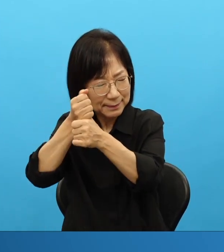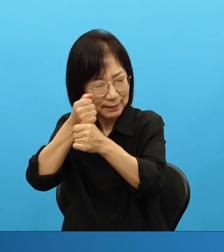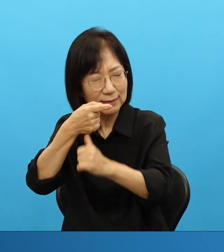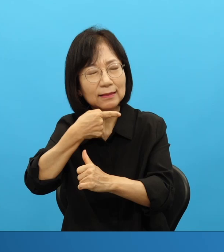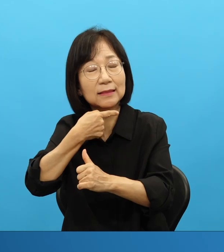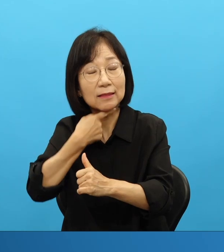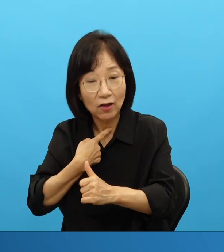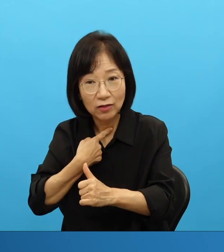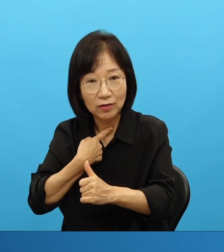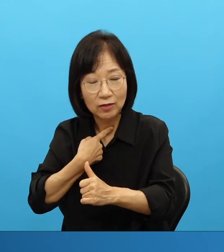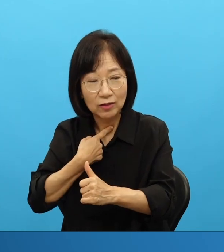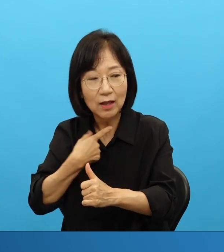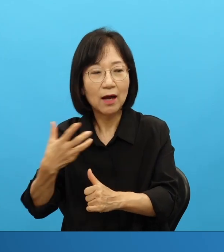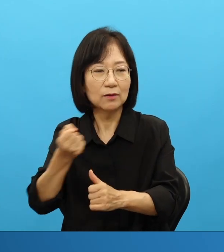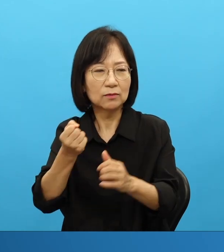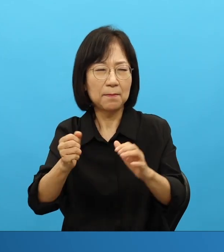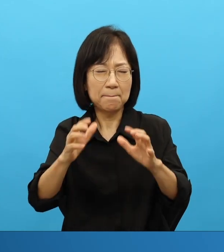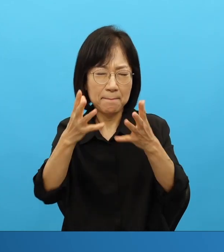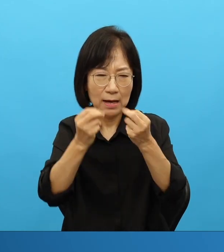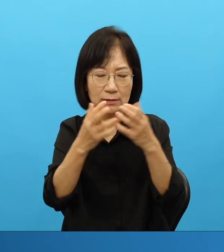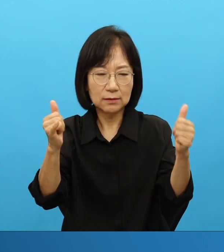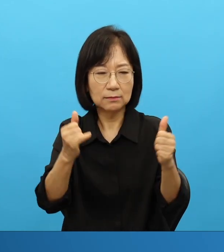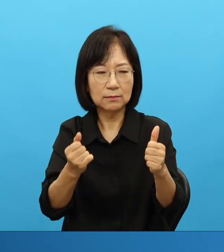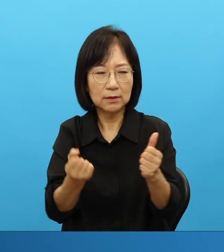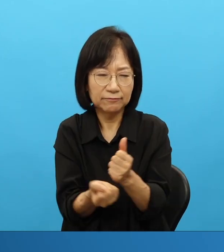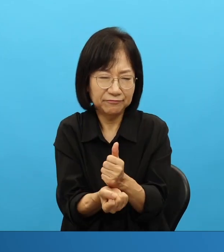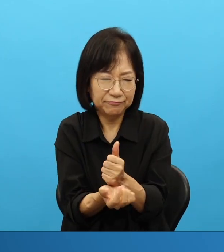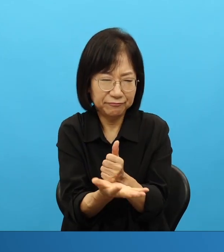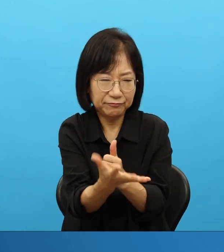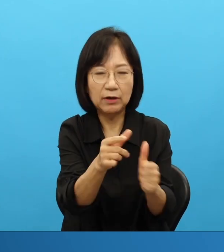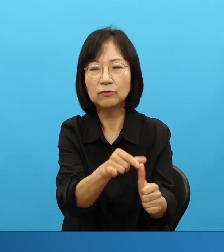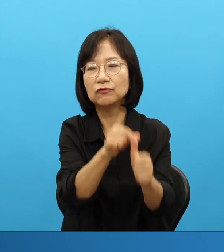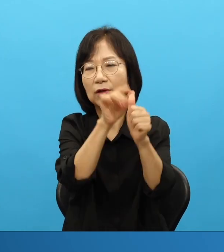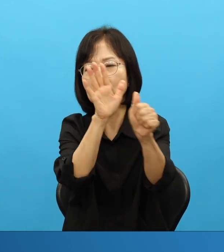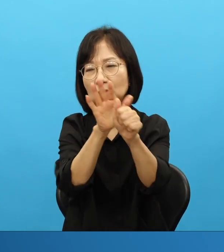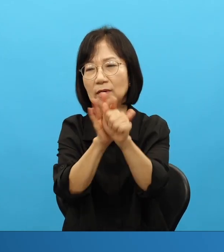that resulted in saving countless numbers of people. 이번에